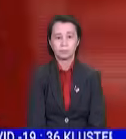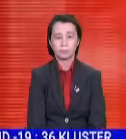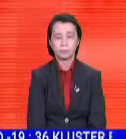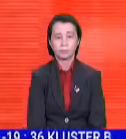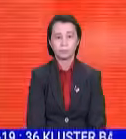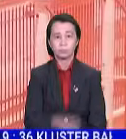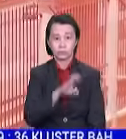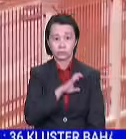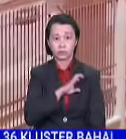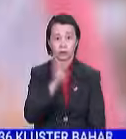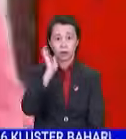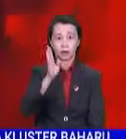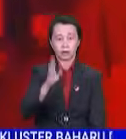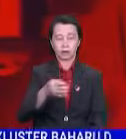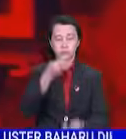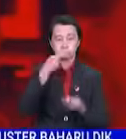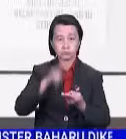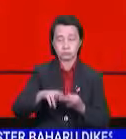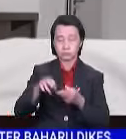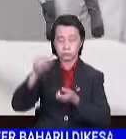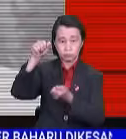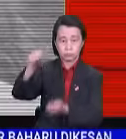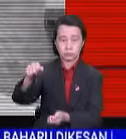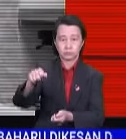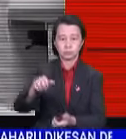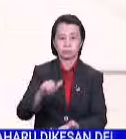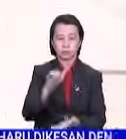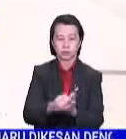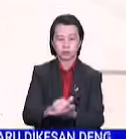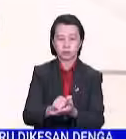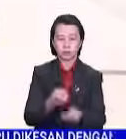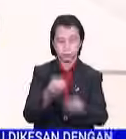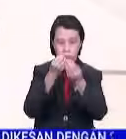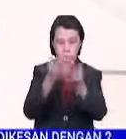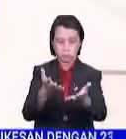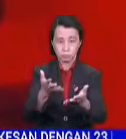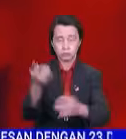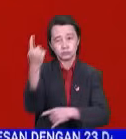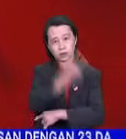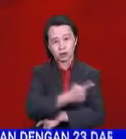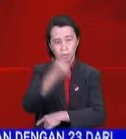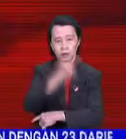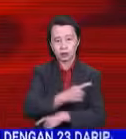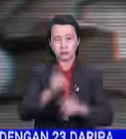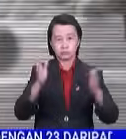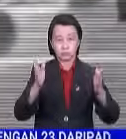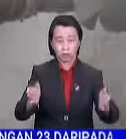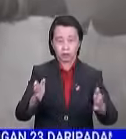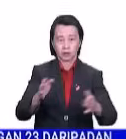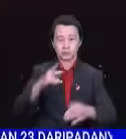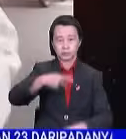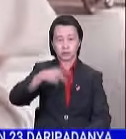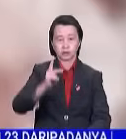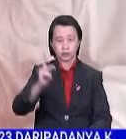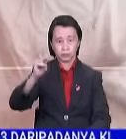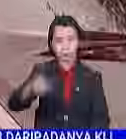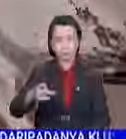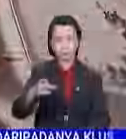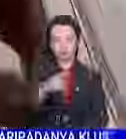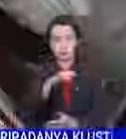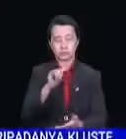polisi akan mengeluarkan Novi seorang perempuan dalam Islam sehari-hari hari sepanjang sensor kita juga akan